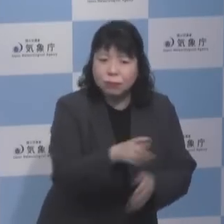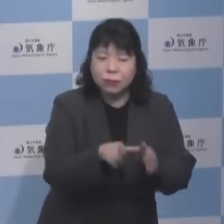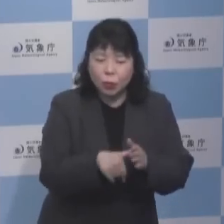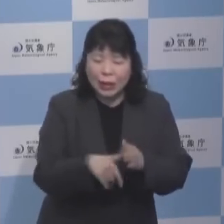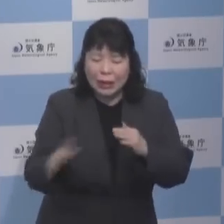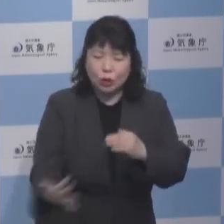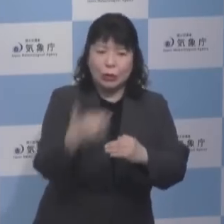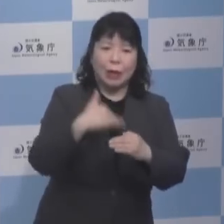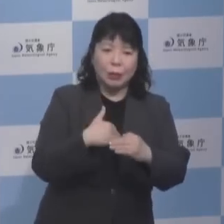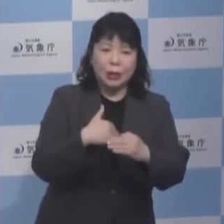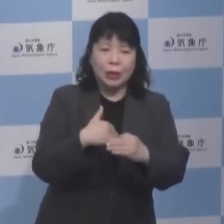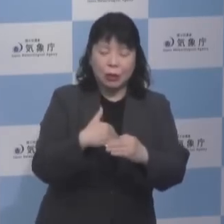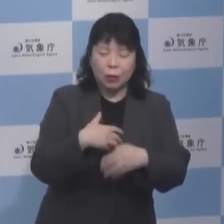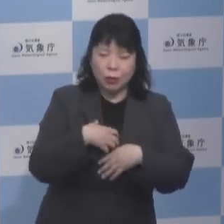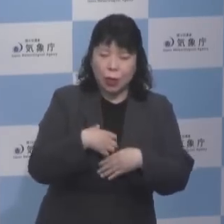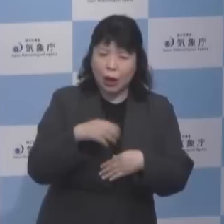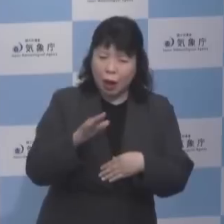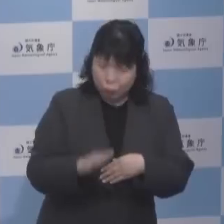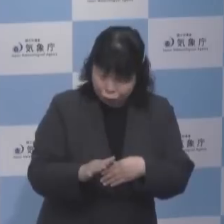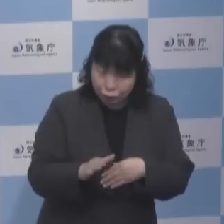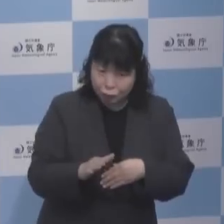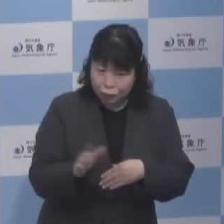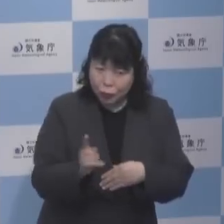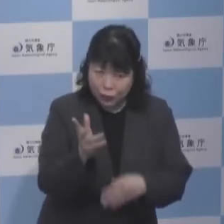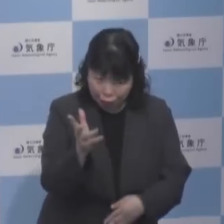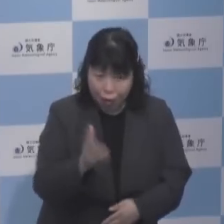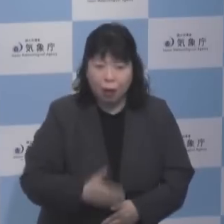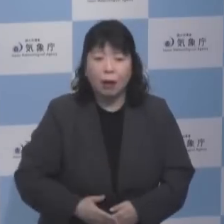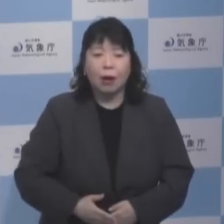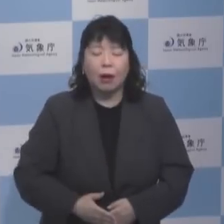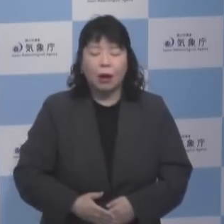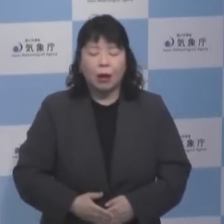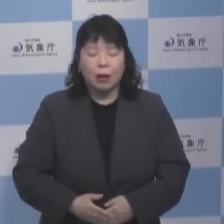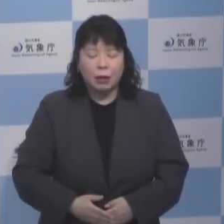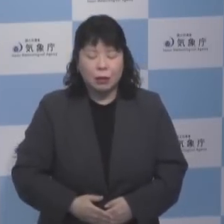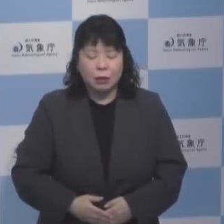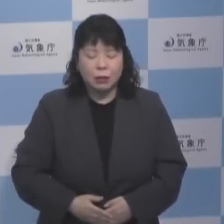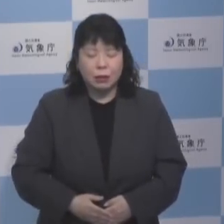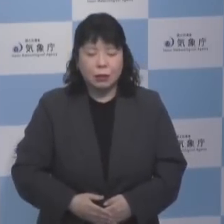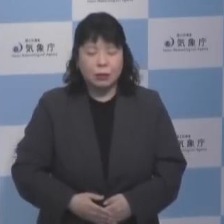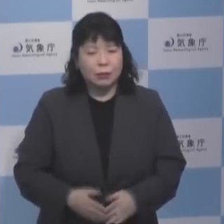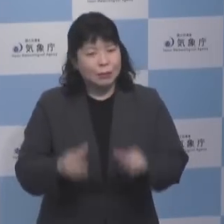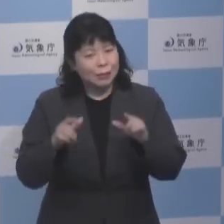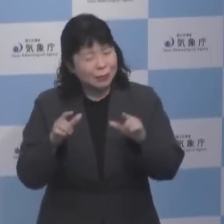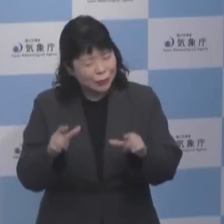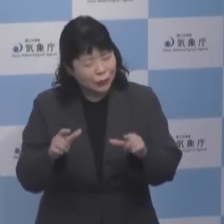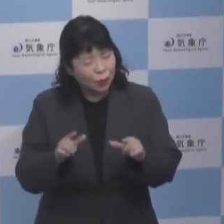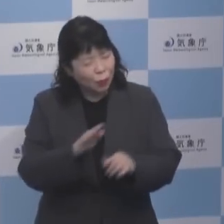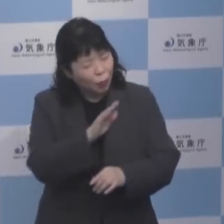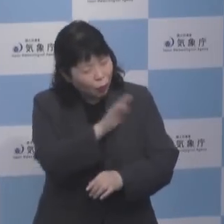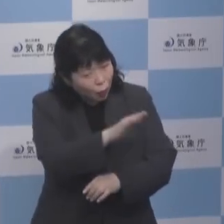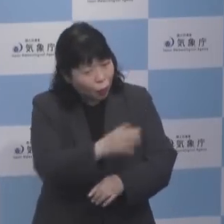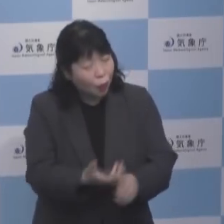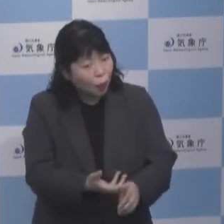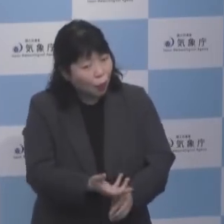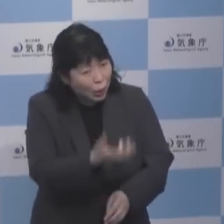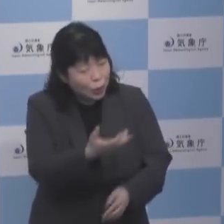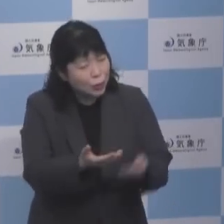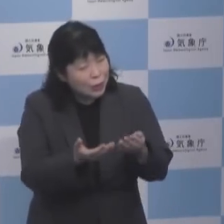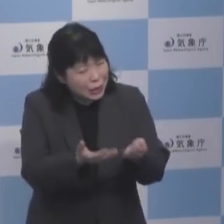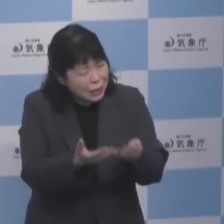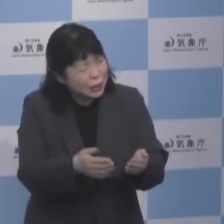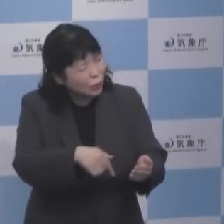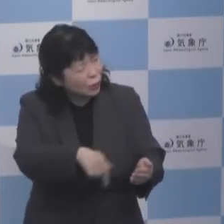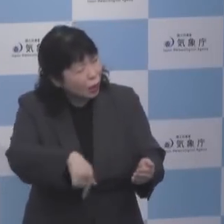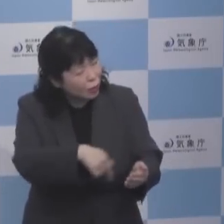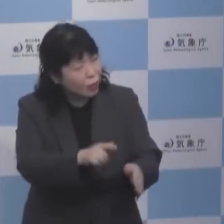恐れというのは引き続きあるものなんでしょうか？いかがで、いかがな見解でしょうか？ それはどういった地震が起こるかによるのでちょっとわからないです